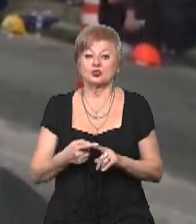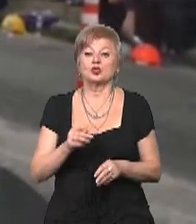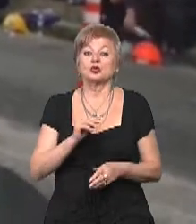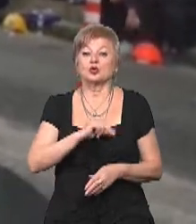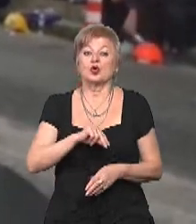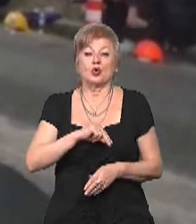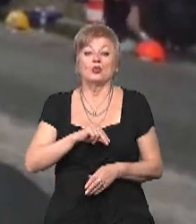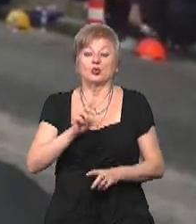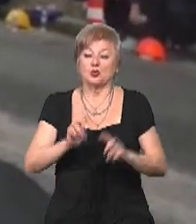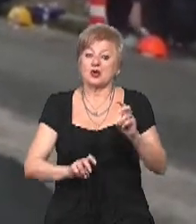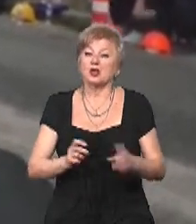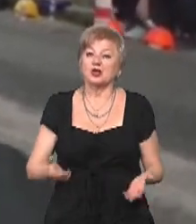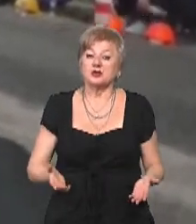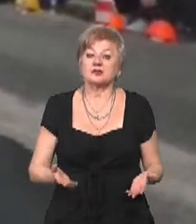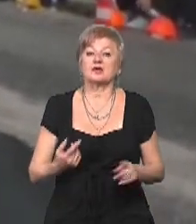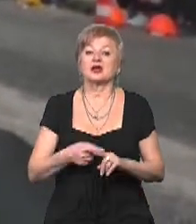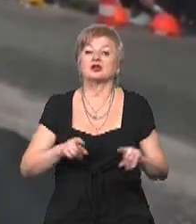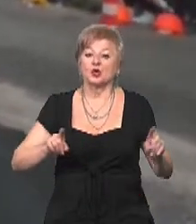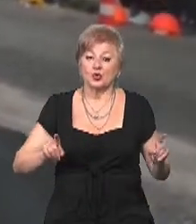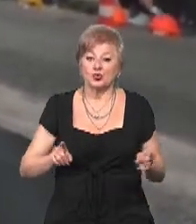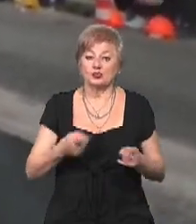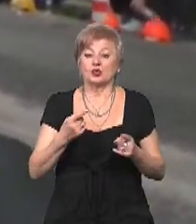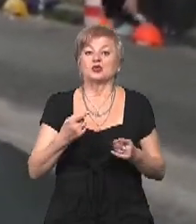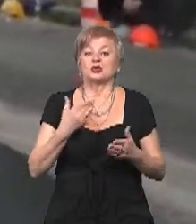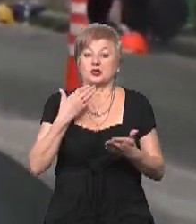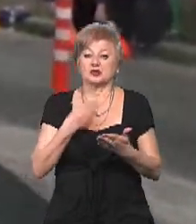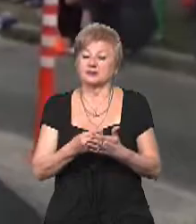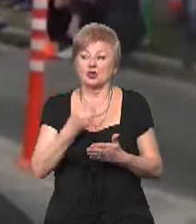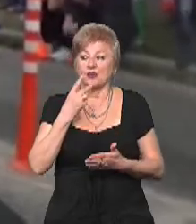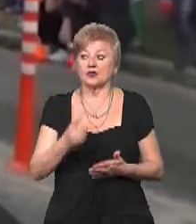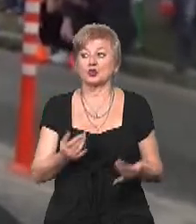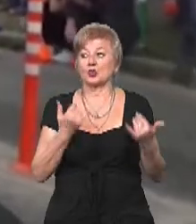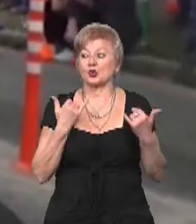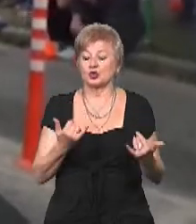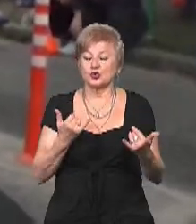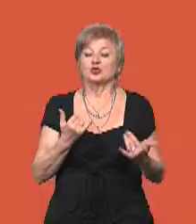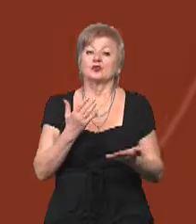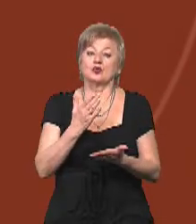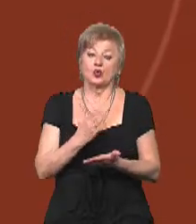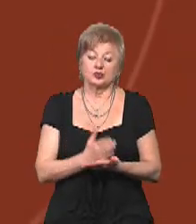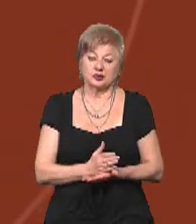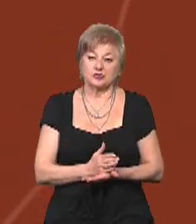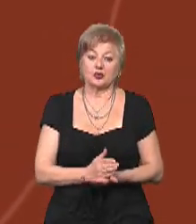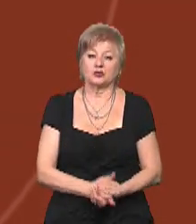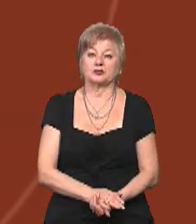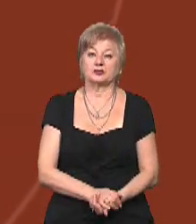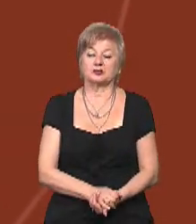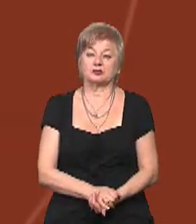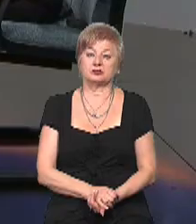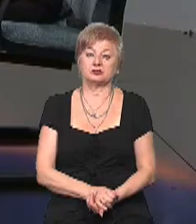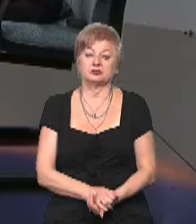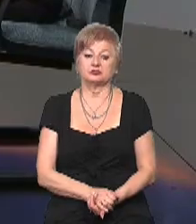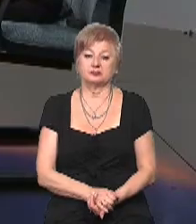самі підприємства. Всі сторони задекларували власне бачення. Але на сьогодні Кабмін перебуває у відпустці.